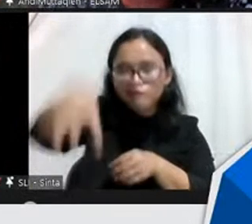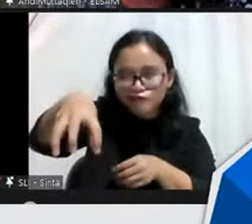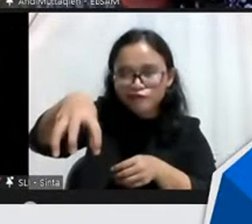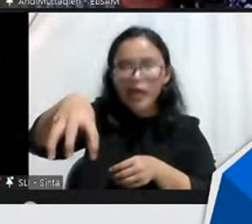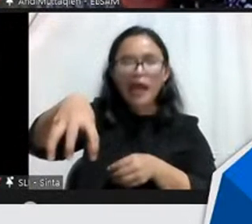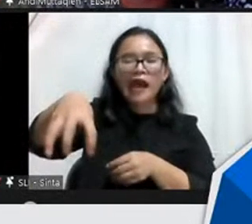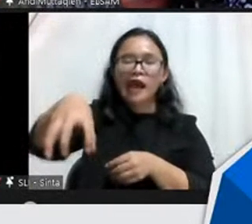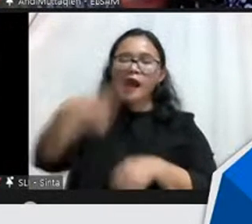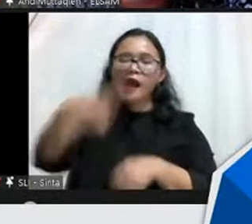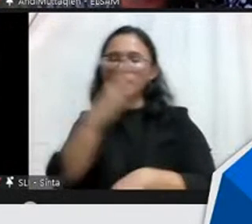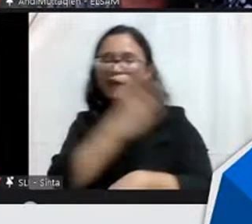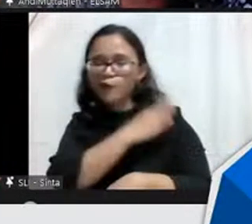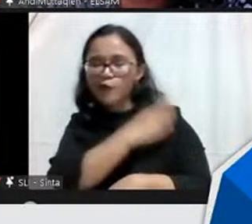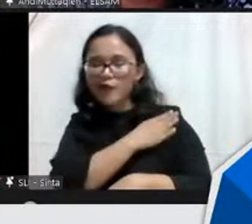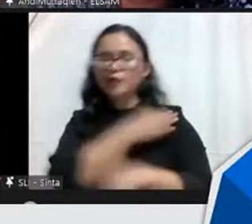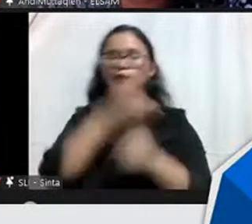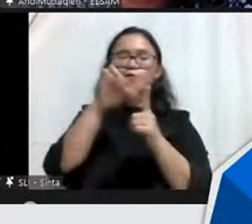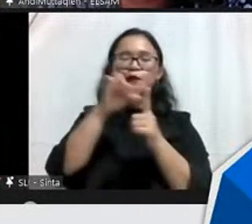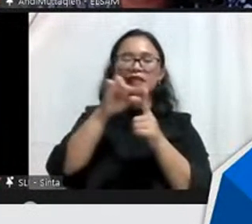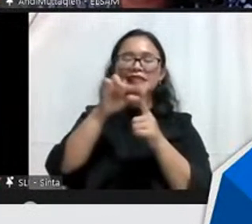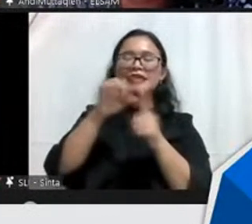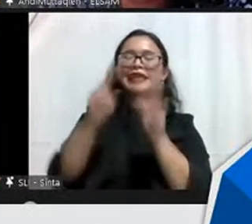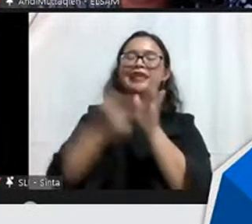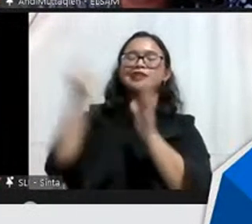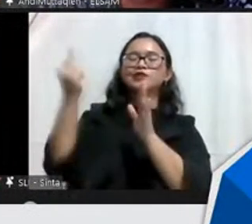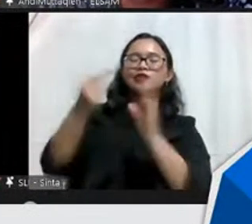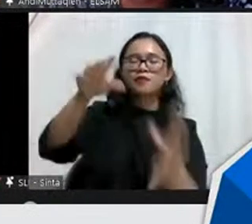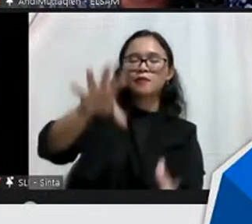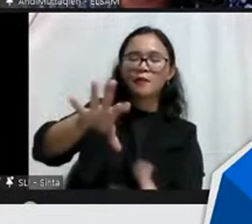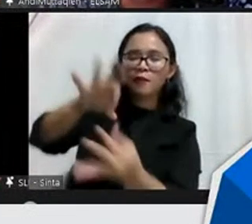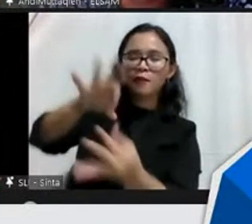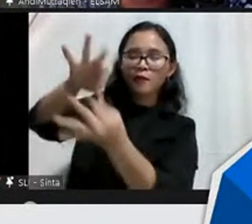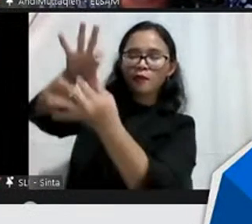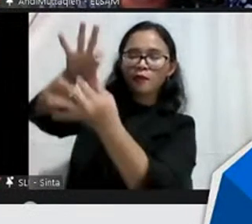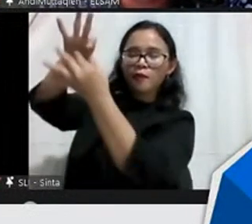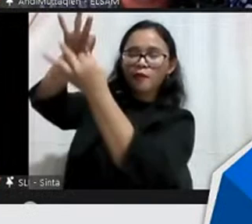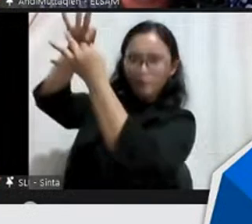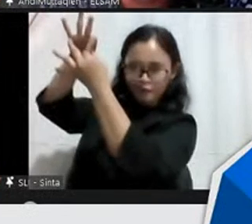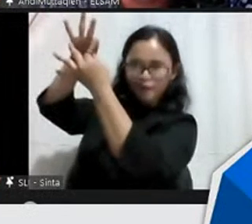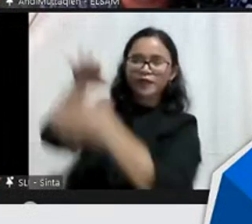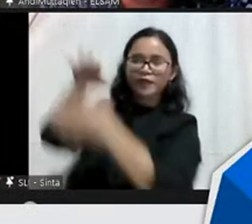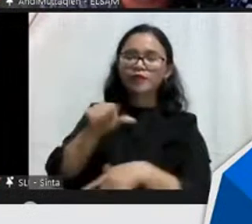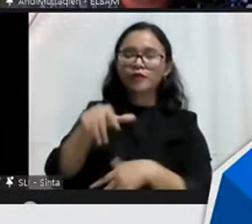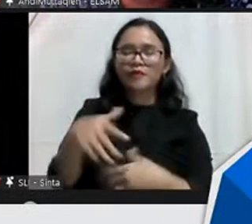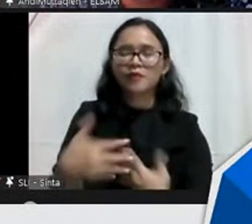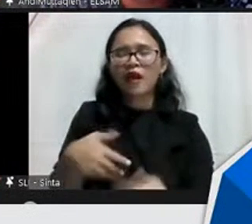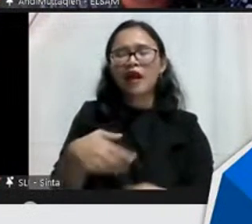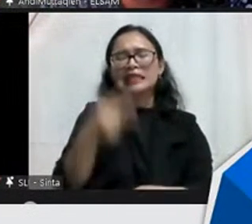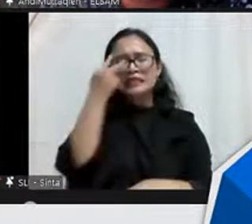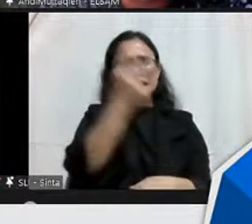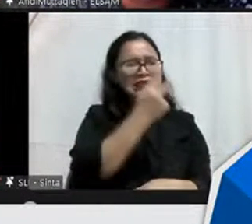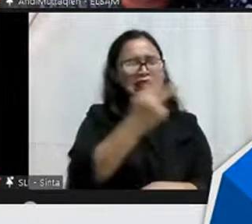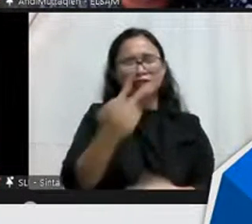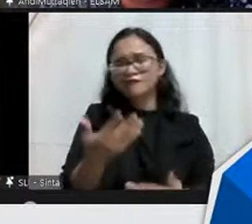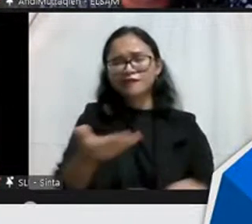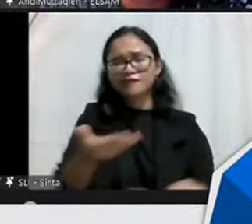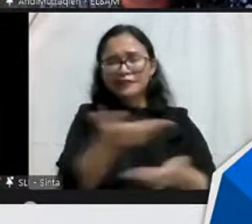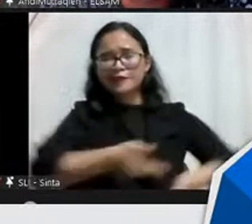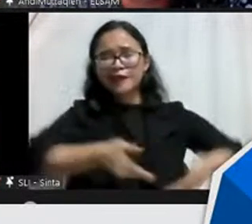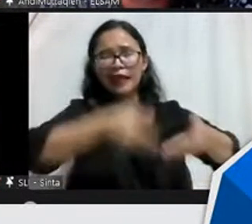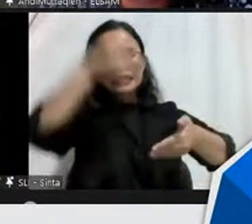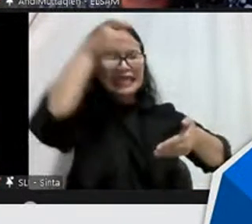kabupaten provinsi sampai nasional terutama di daerah saya punya konsen besar karena kita banyak hal-hal yang tidak terduka di sana banyak